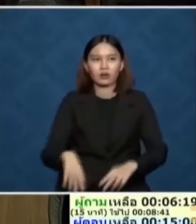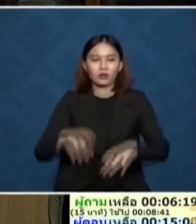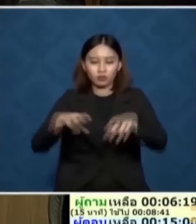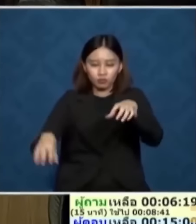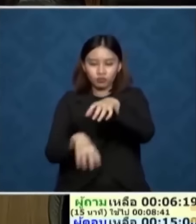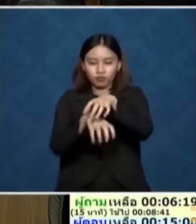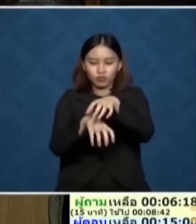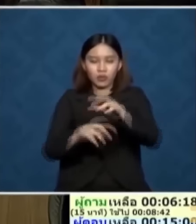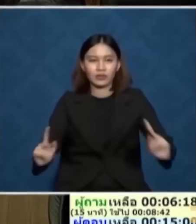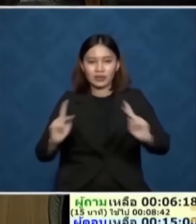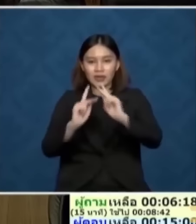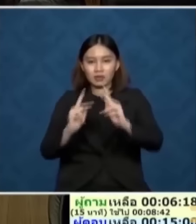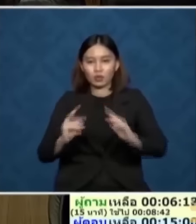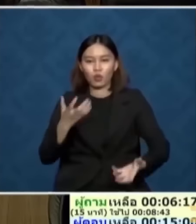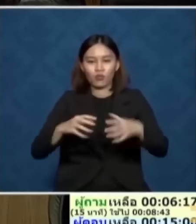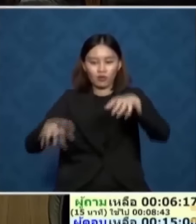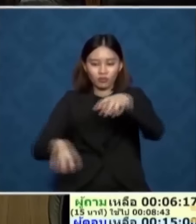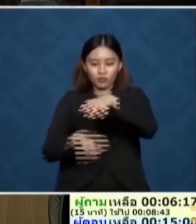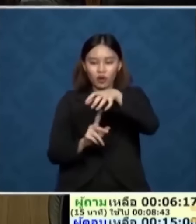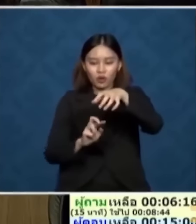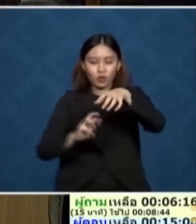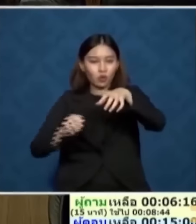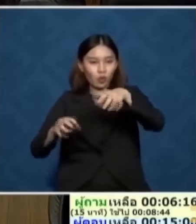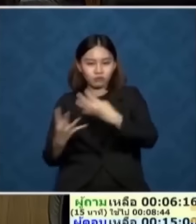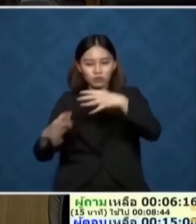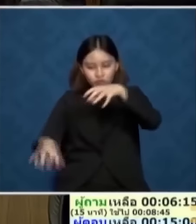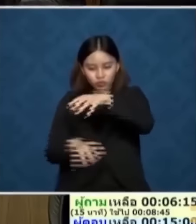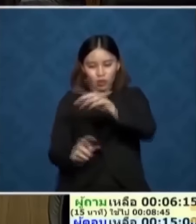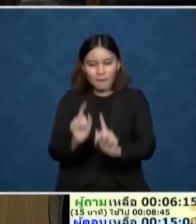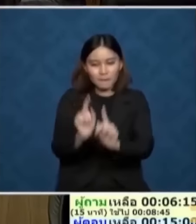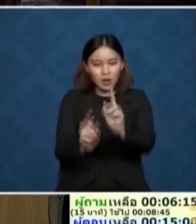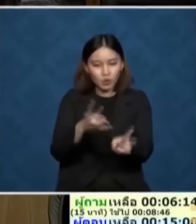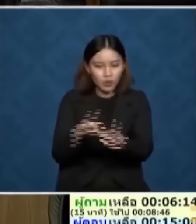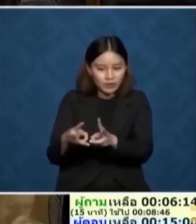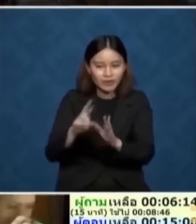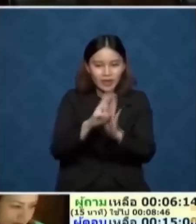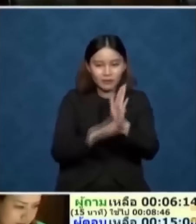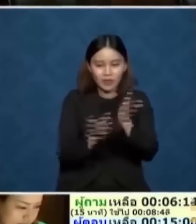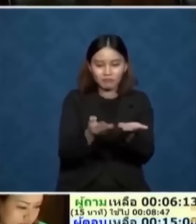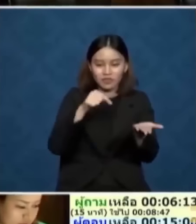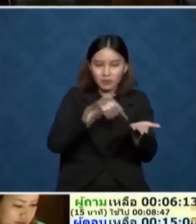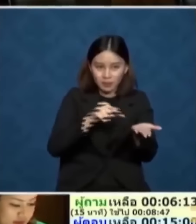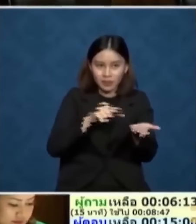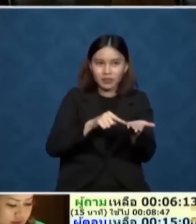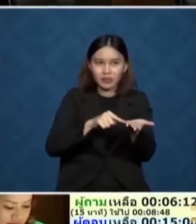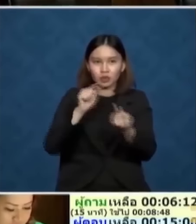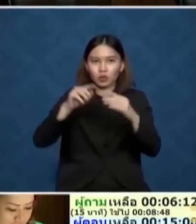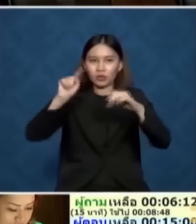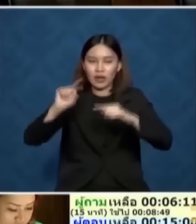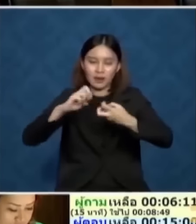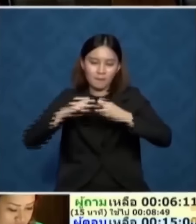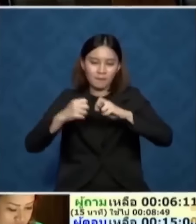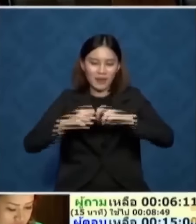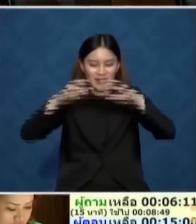ายใต้กระทรวงของท่านอย่างกรมราชทัณฑ์ได้ประเมินความเป็นไปได้ในการนำระเบียบฉบับนี้มาใช้ในการลดปัญห